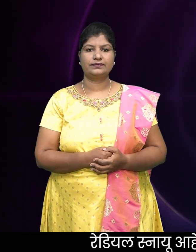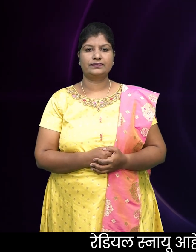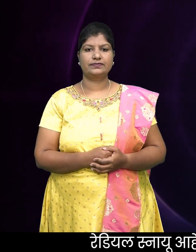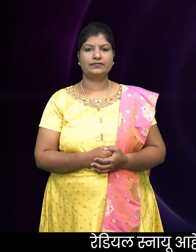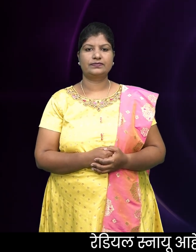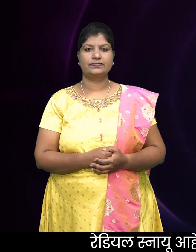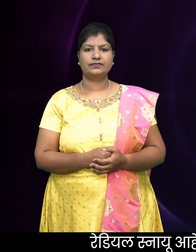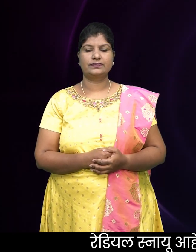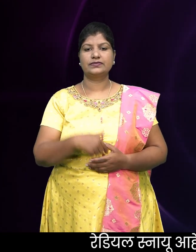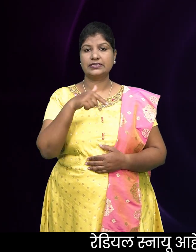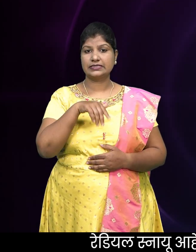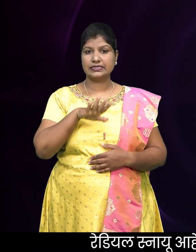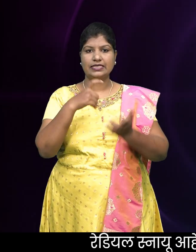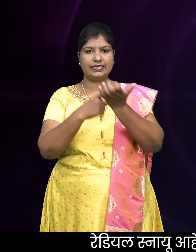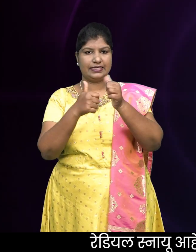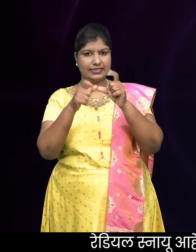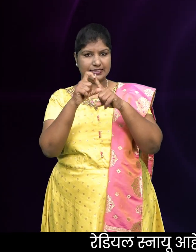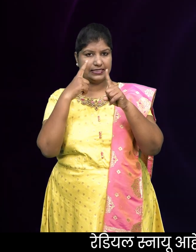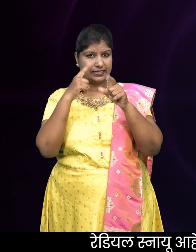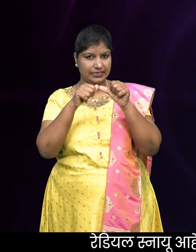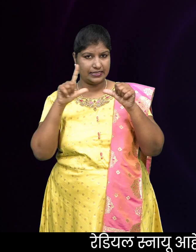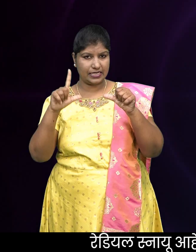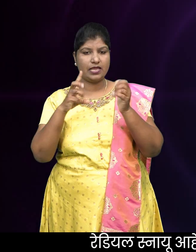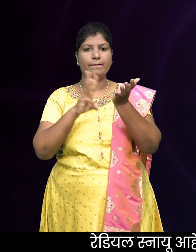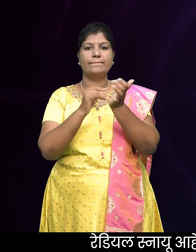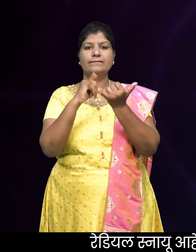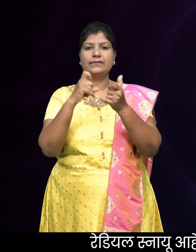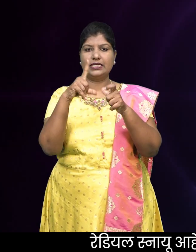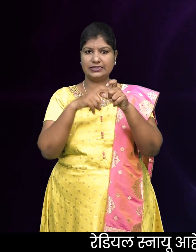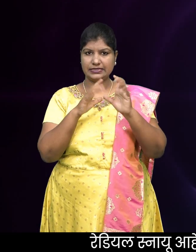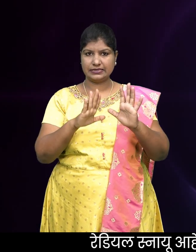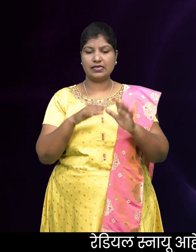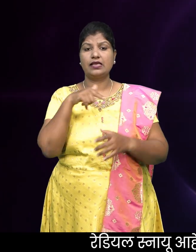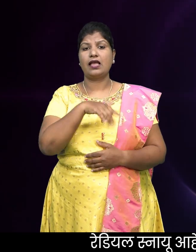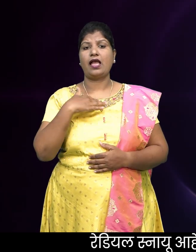रेडियल स्नायू आहेत जे सायकलच्या स्पोकसारखे बाहुलीतून